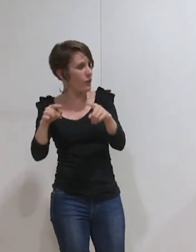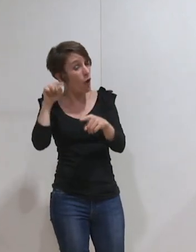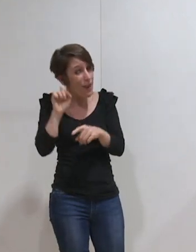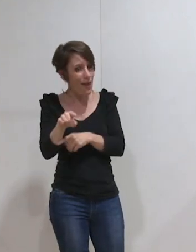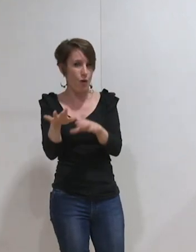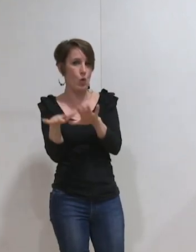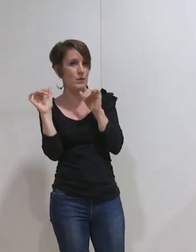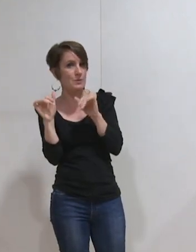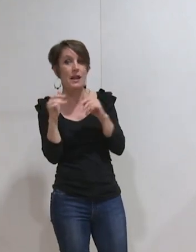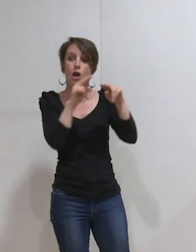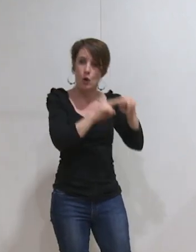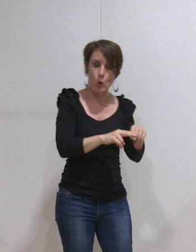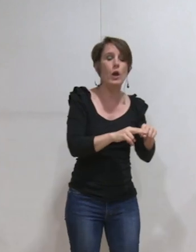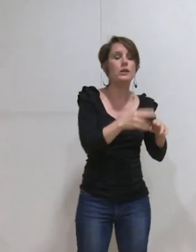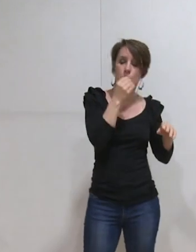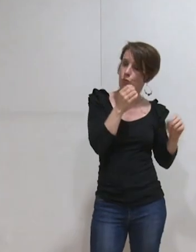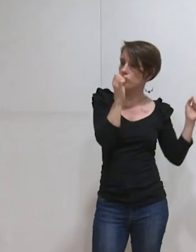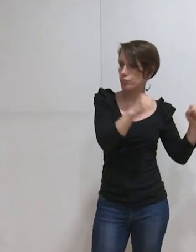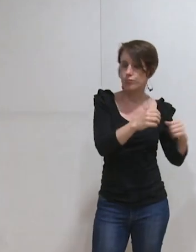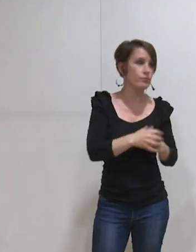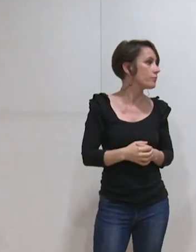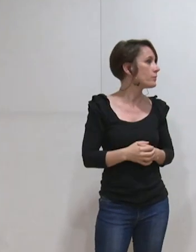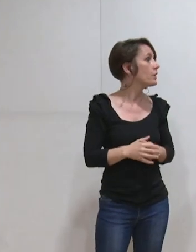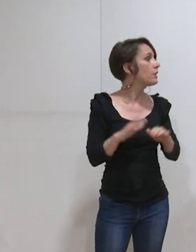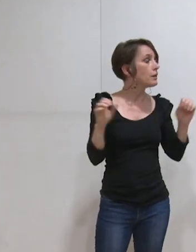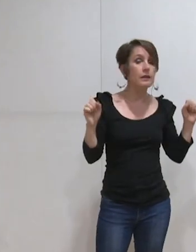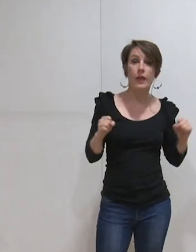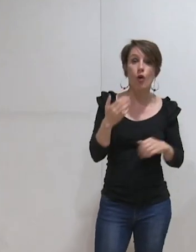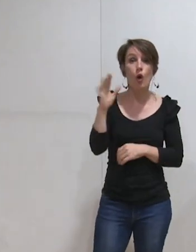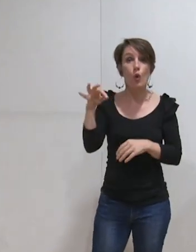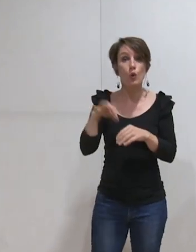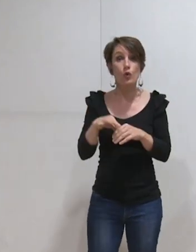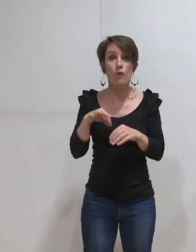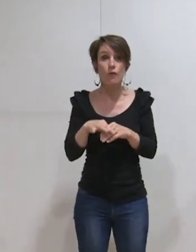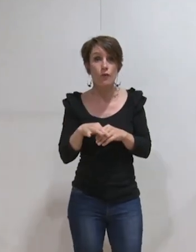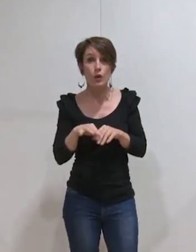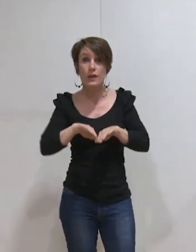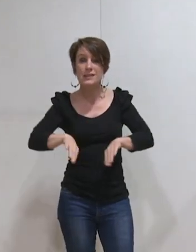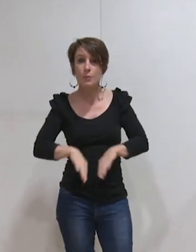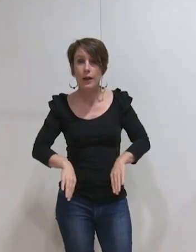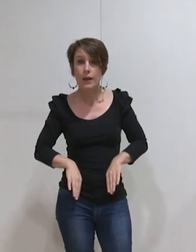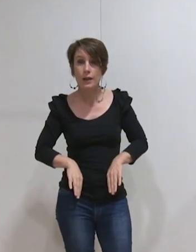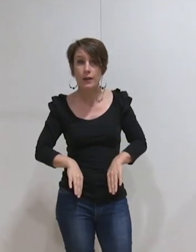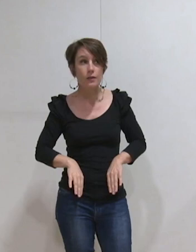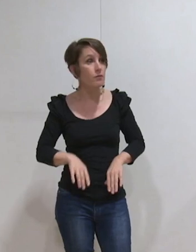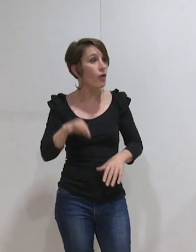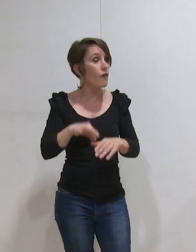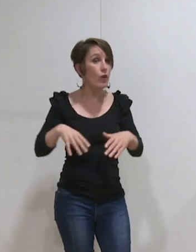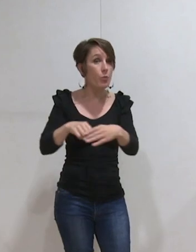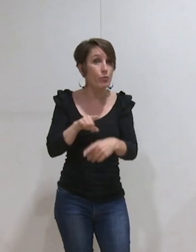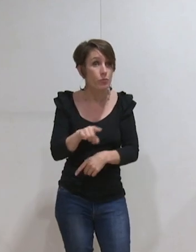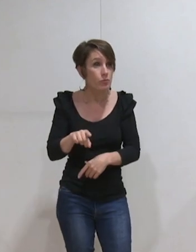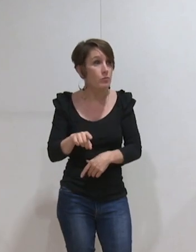s'stient et le reste on vote pour très bien y a-t-il d'autres votes séparés non je mets au vote donc qui ne prend pas part au vote qui